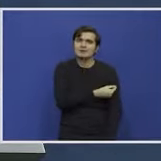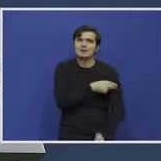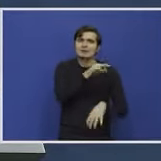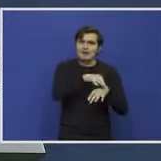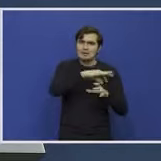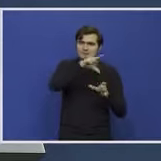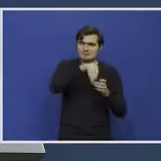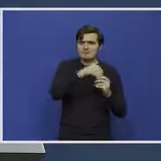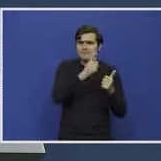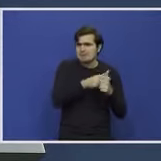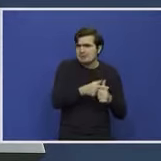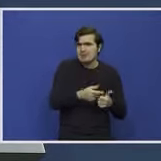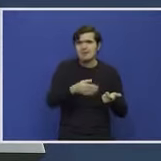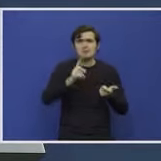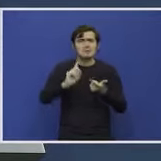familie,